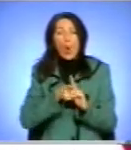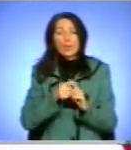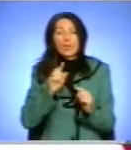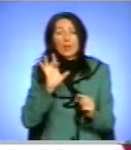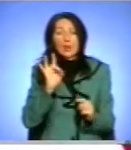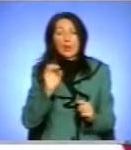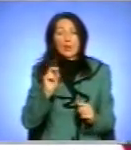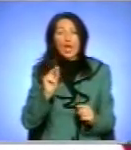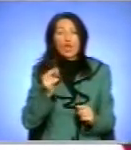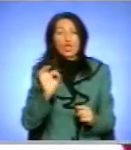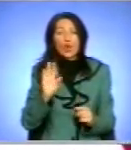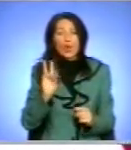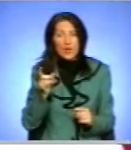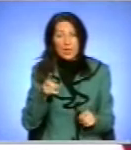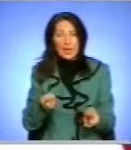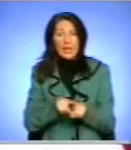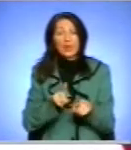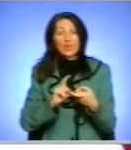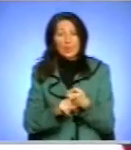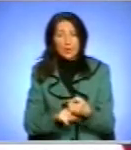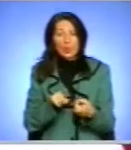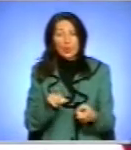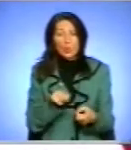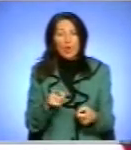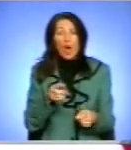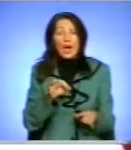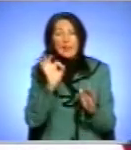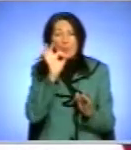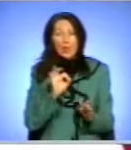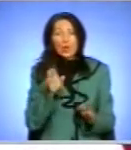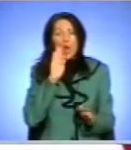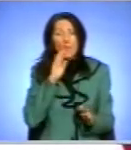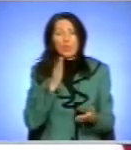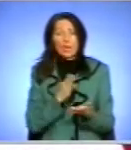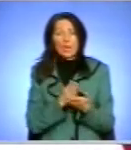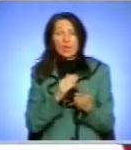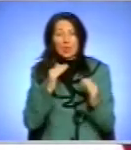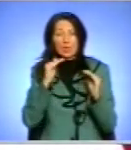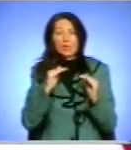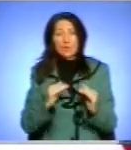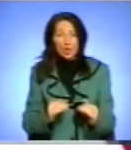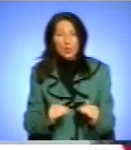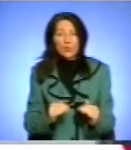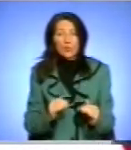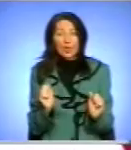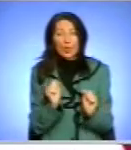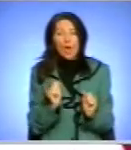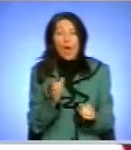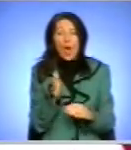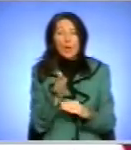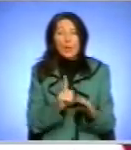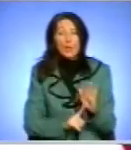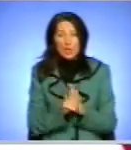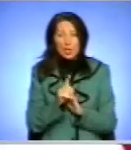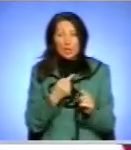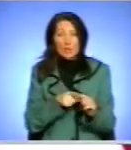також в зв'язку з тим, що температура води становиться холоднішою. Риби починають в цей час іти